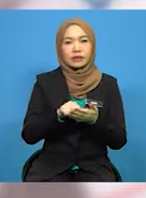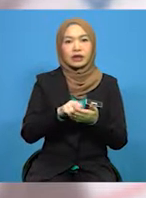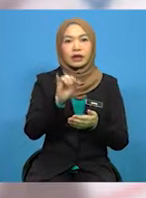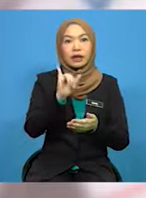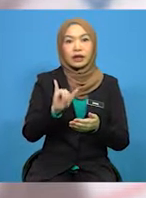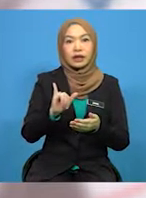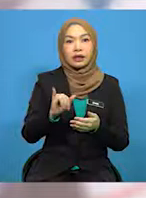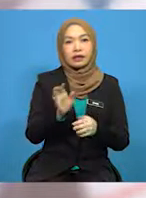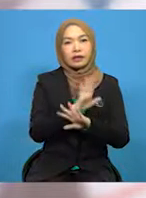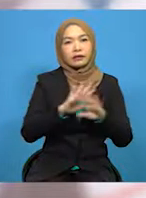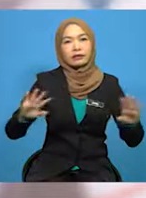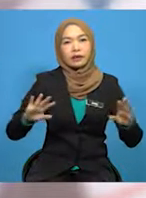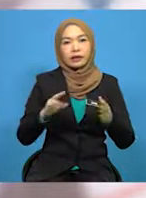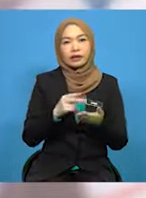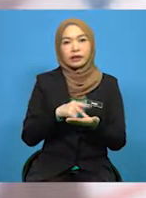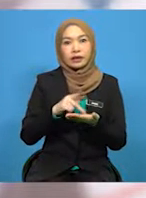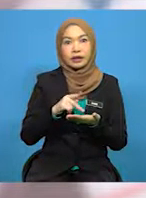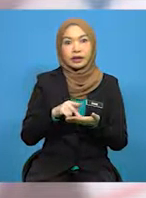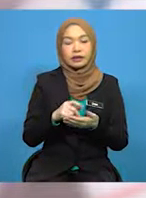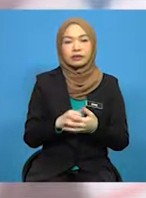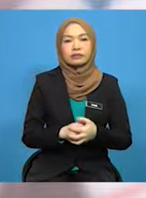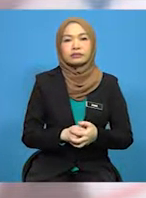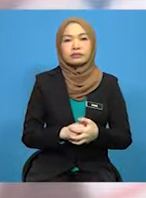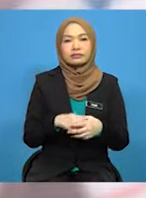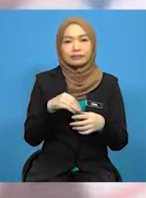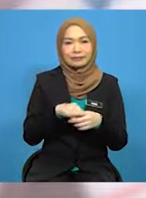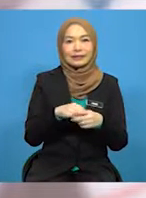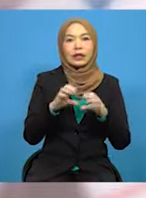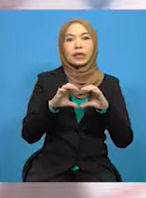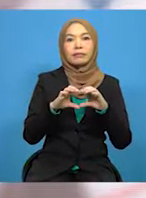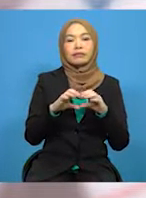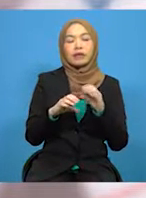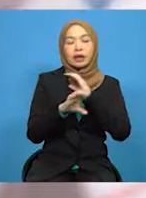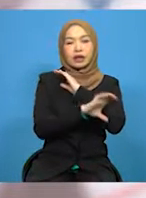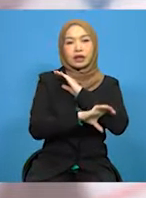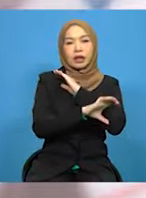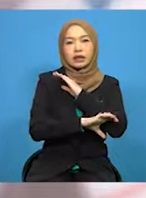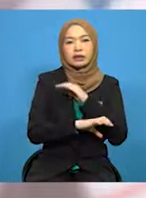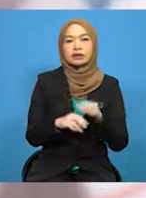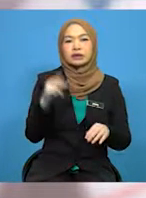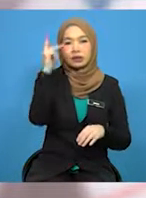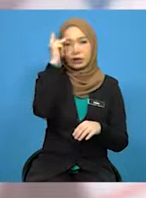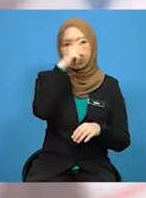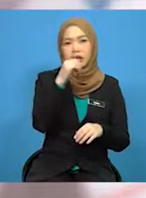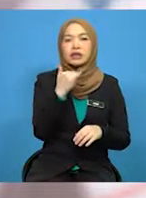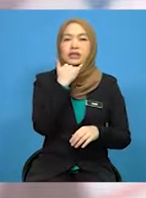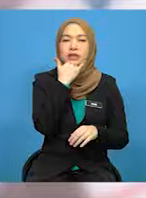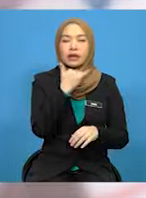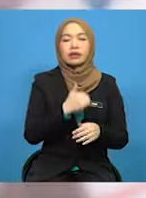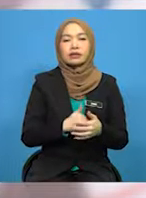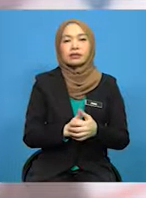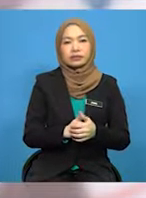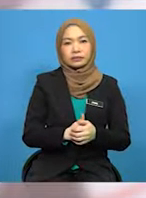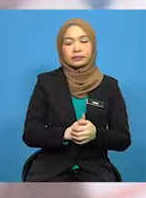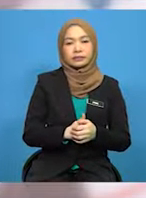Walaupun kegiatan ini produktif dan dipasarkan, tetapi ianya salah